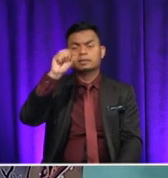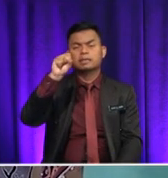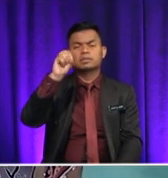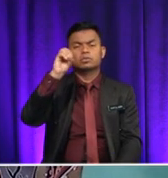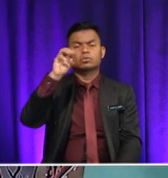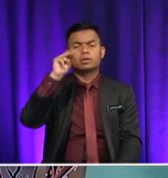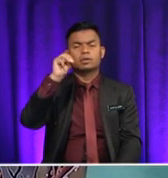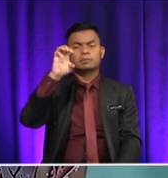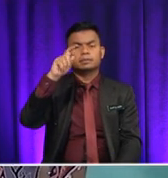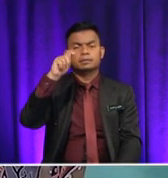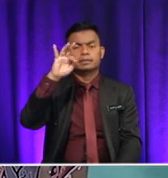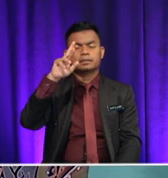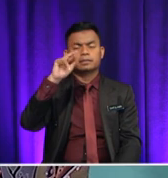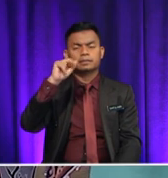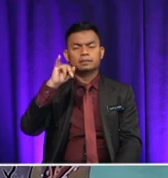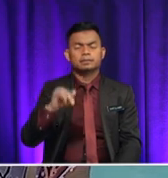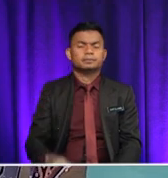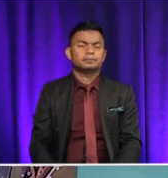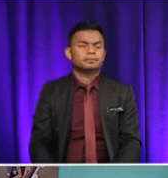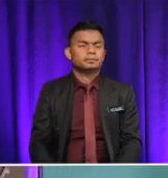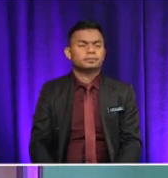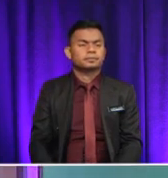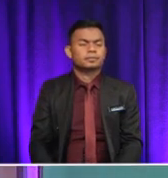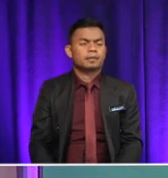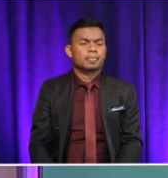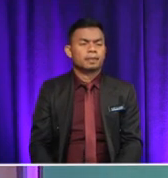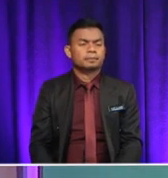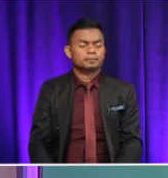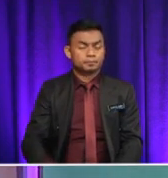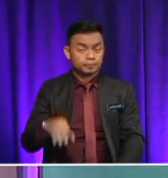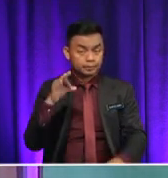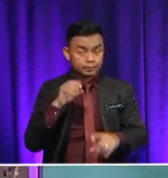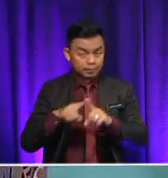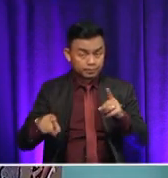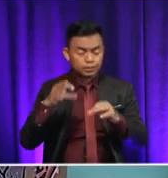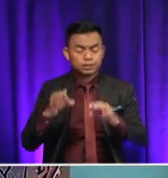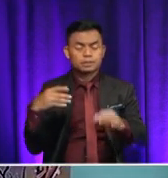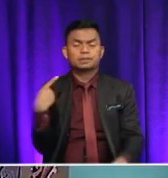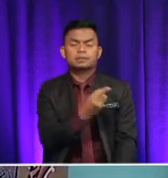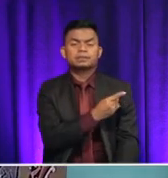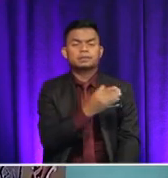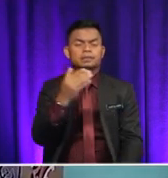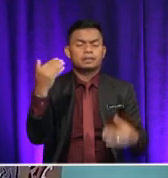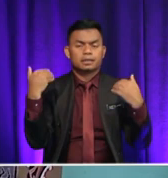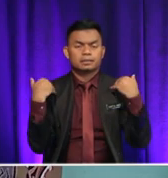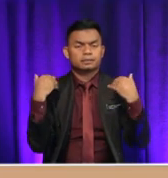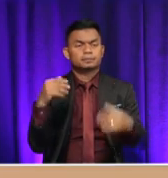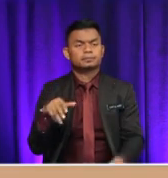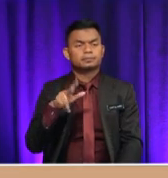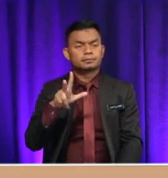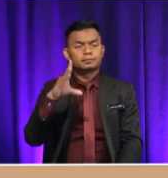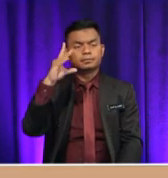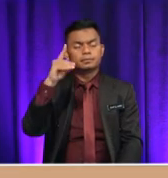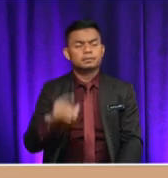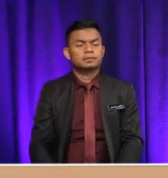sama macam tadi tapi kalau kita ada tiga dimensi kalau kita tengok sini